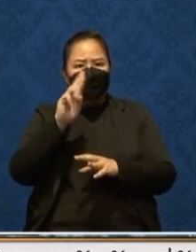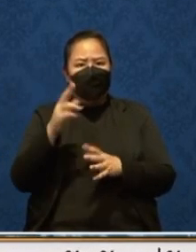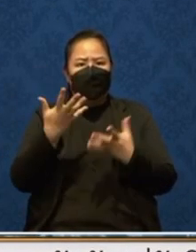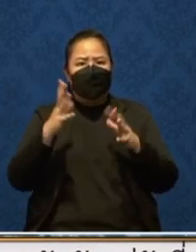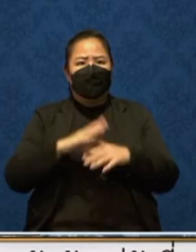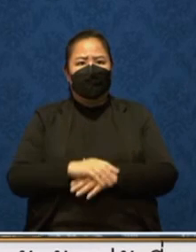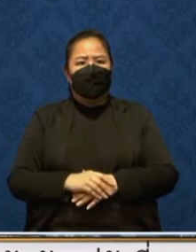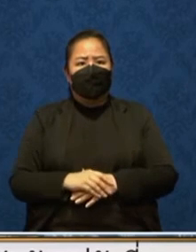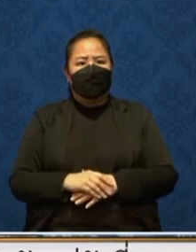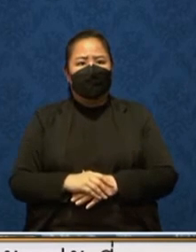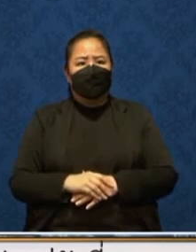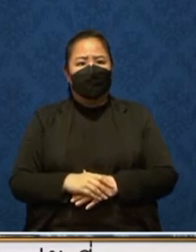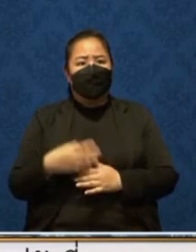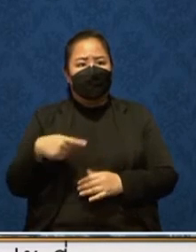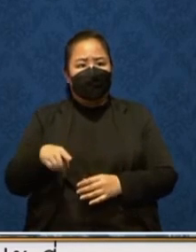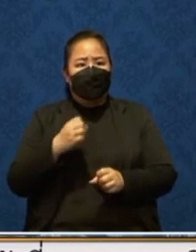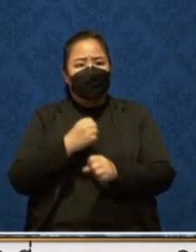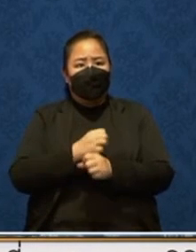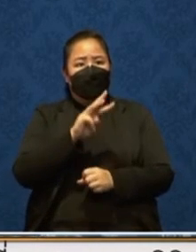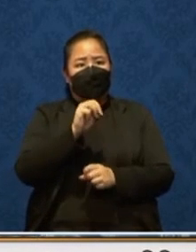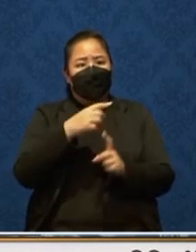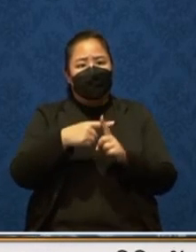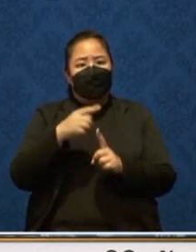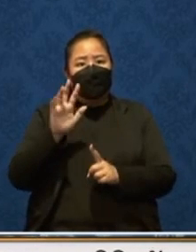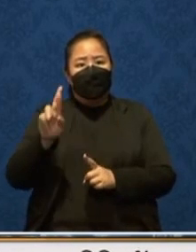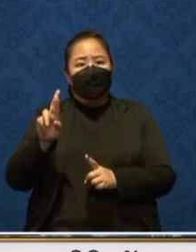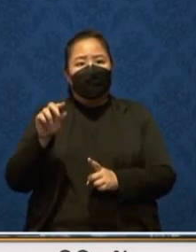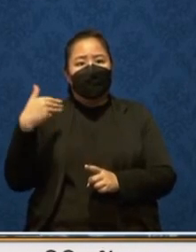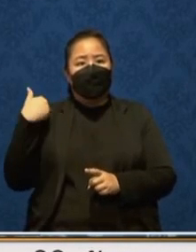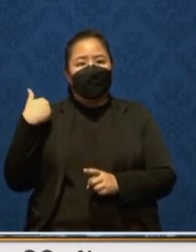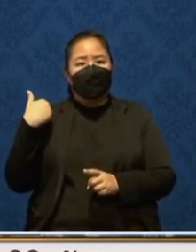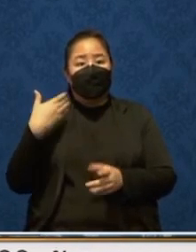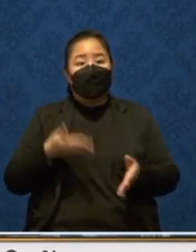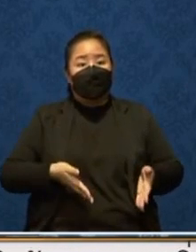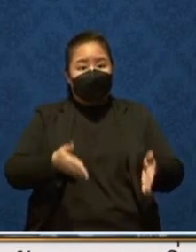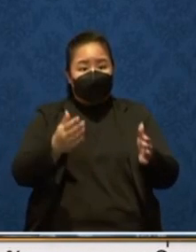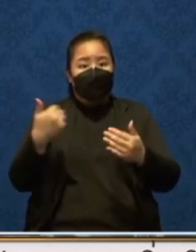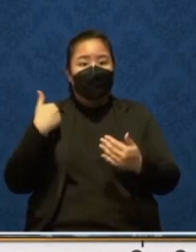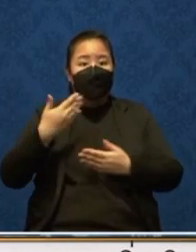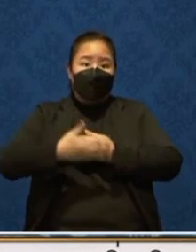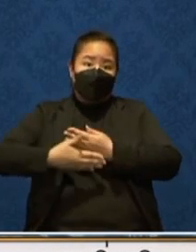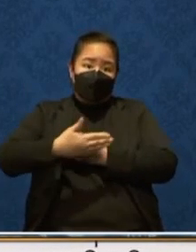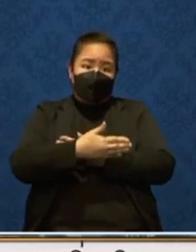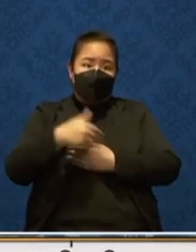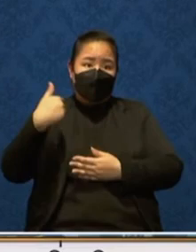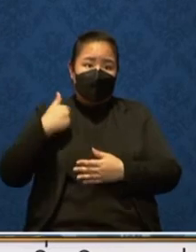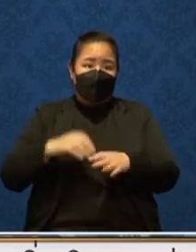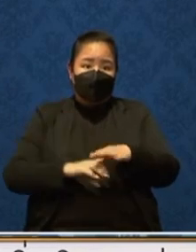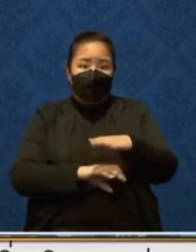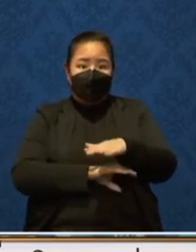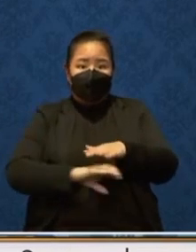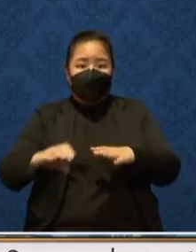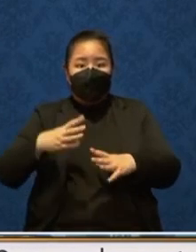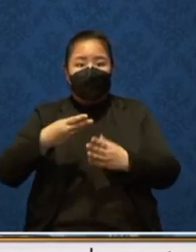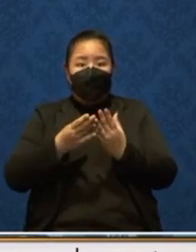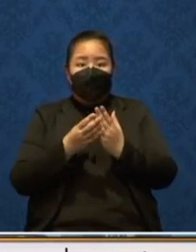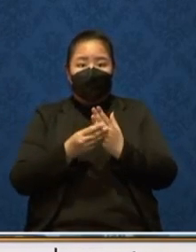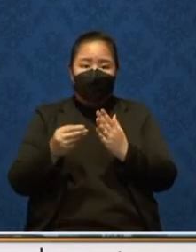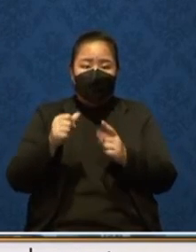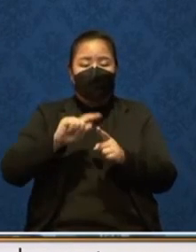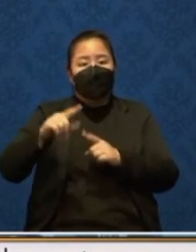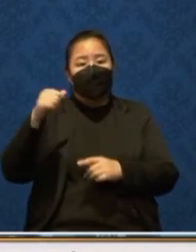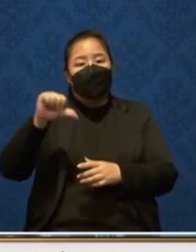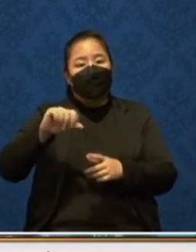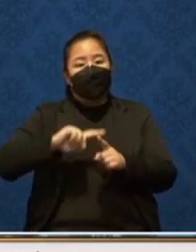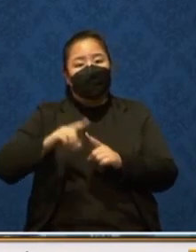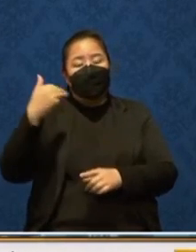for thatก็คือมถนน มทรถไฟ แล้็จะมีทอดน้มนก็เวนคืนเผอไ้เยเยอะแต่สุ